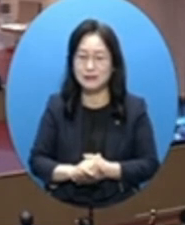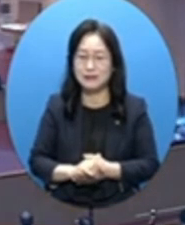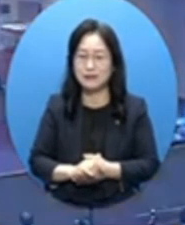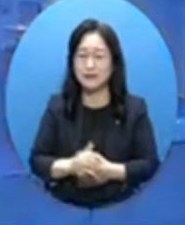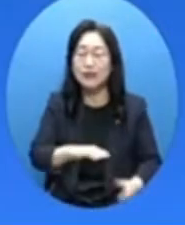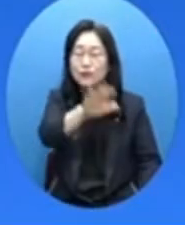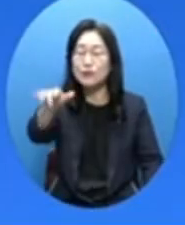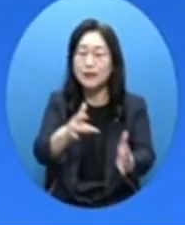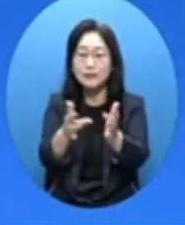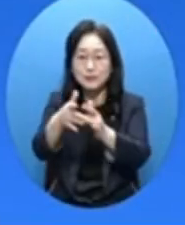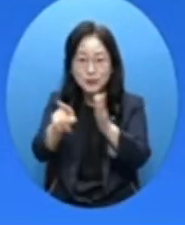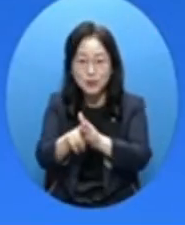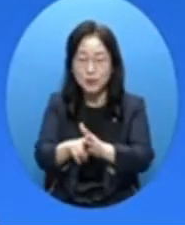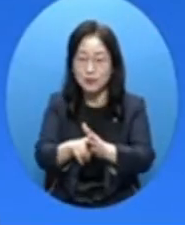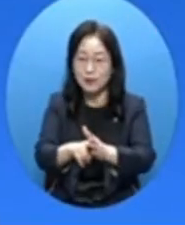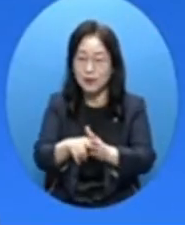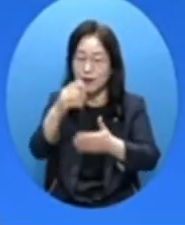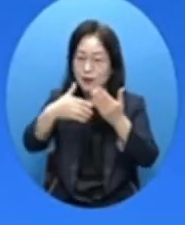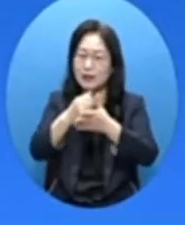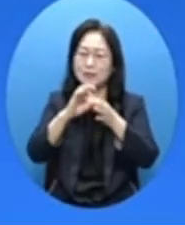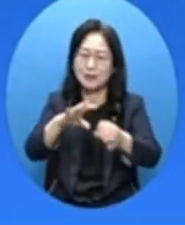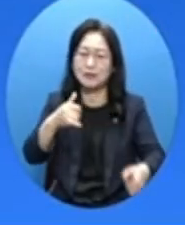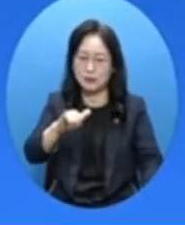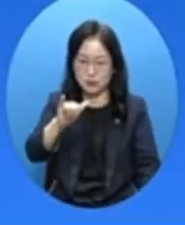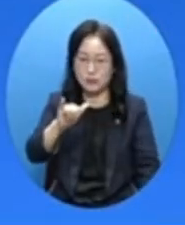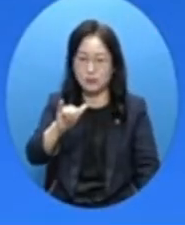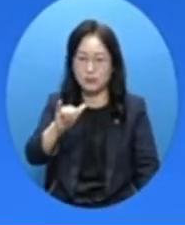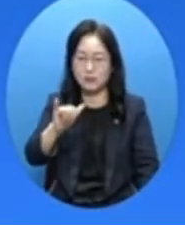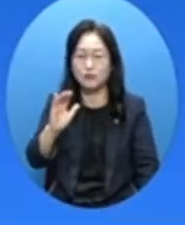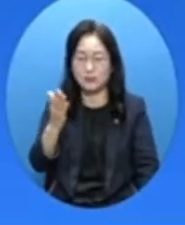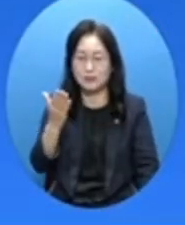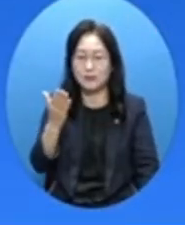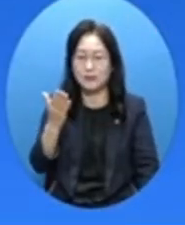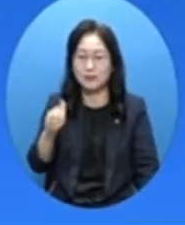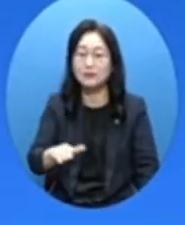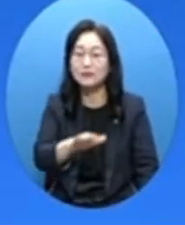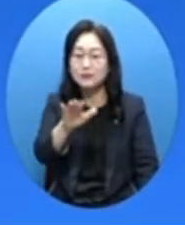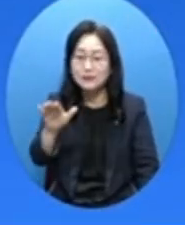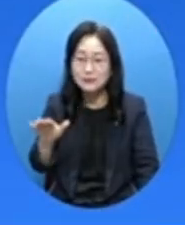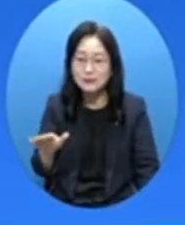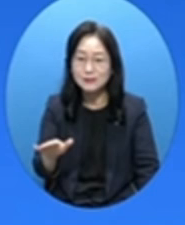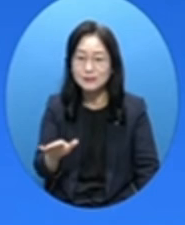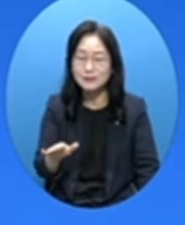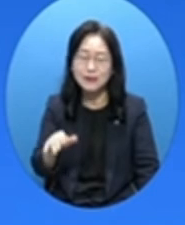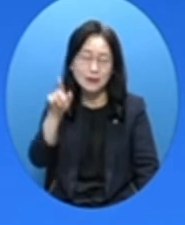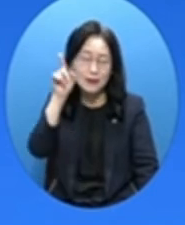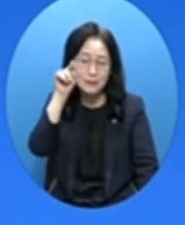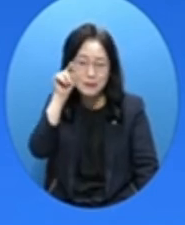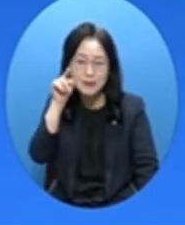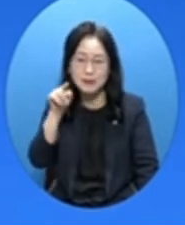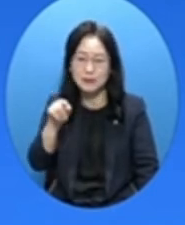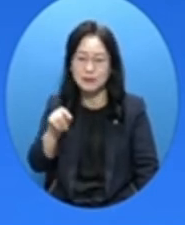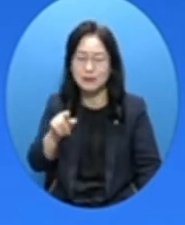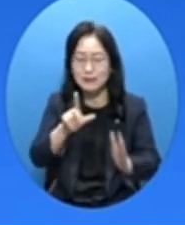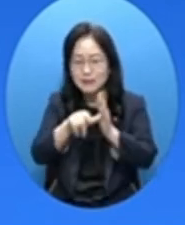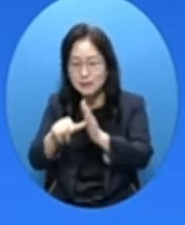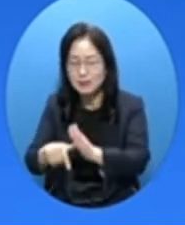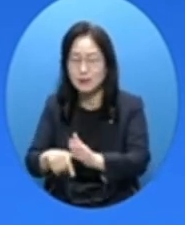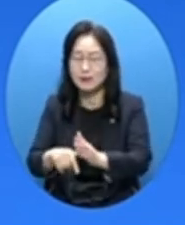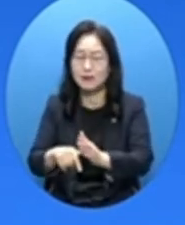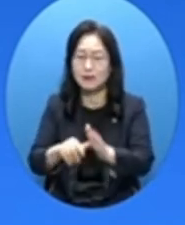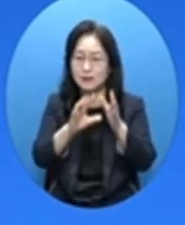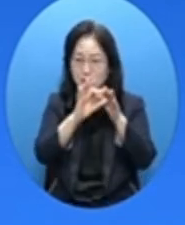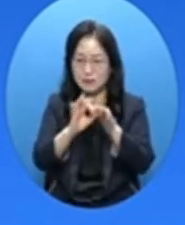우리가 예수 믿고 하나님의 자녀가 되어서 우리가 매일매일 매 순간순간